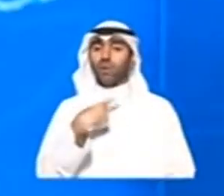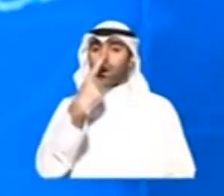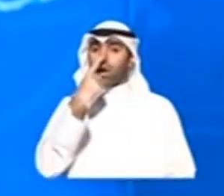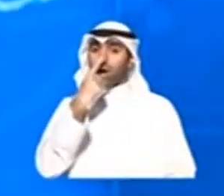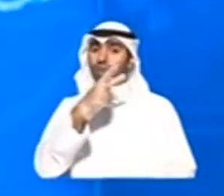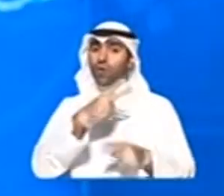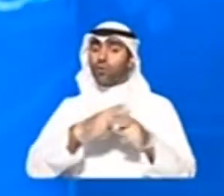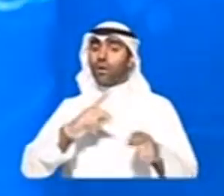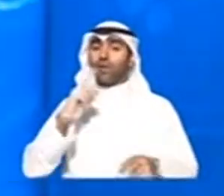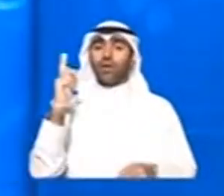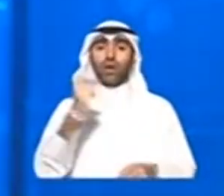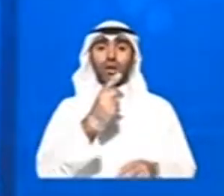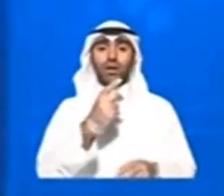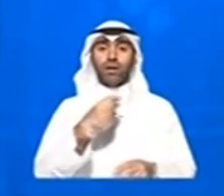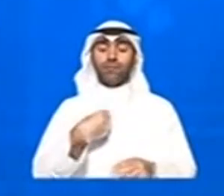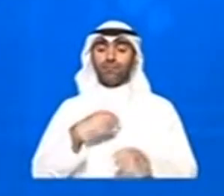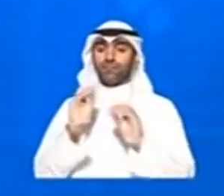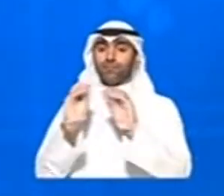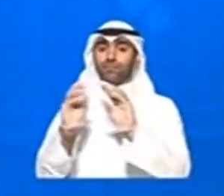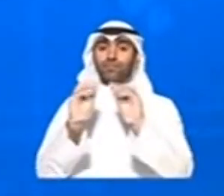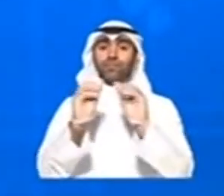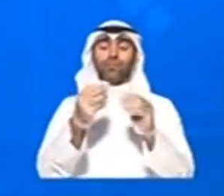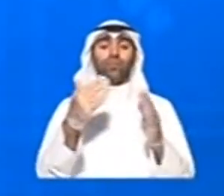في الولايات المتحدة.